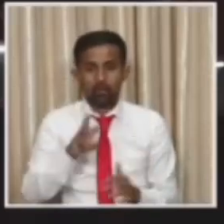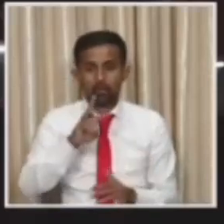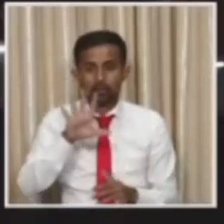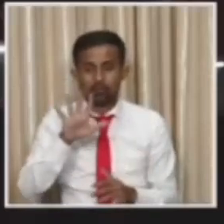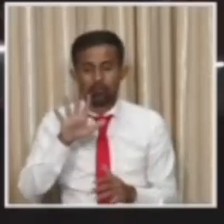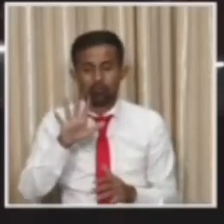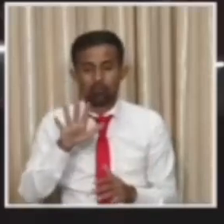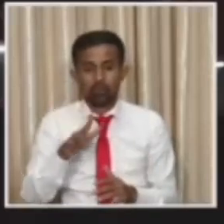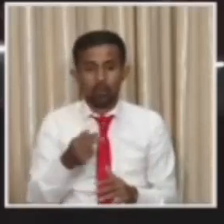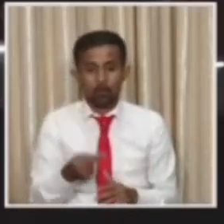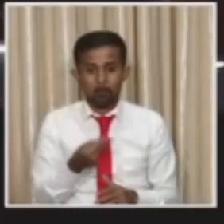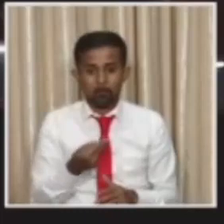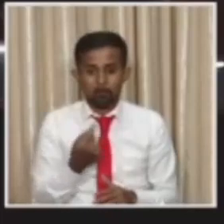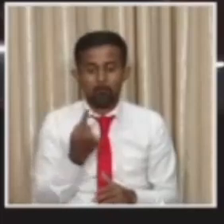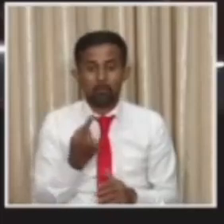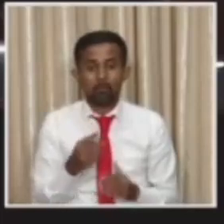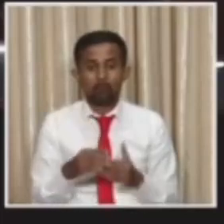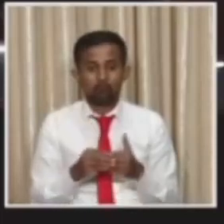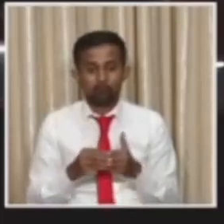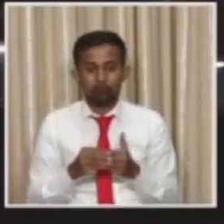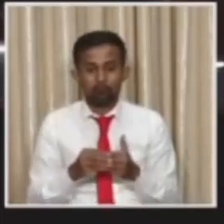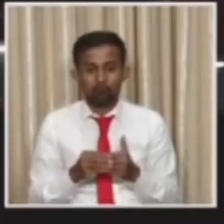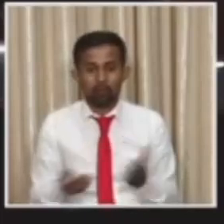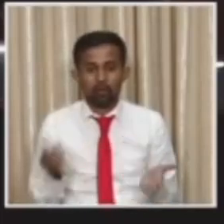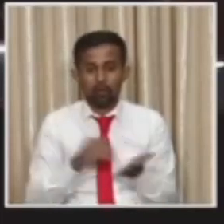ප්‍රමාණයක් යෝගට් හැඳි වලින් පමණක් ප්ලාස්ටික්.